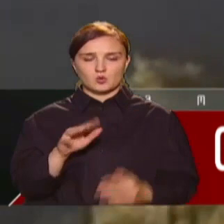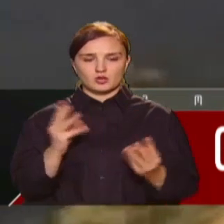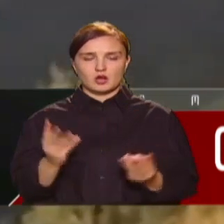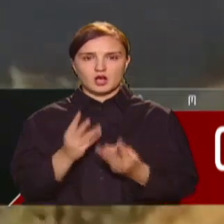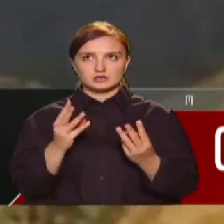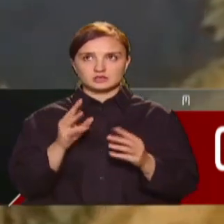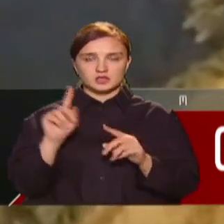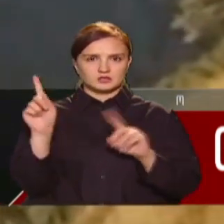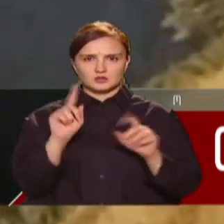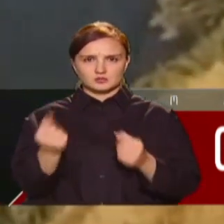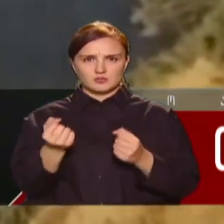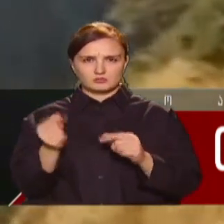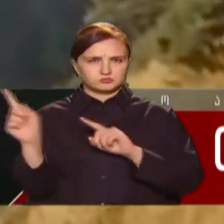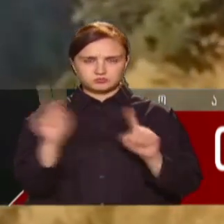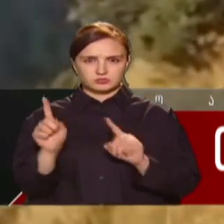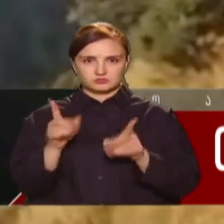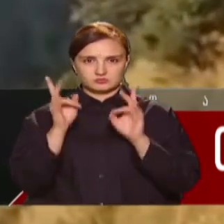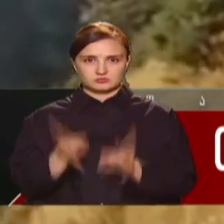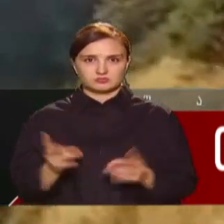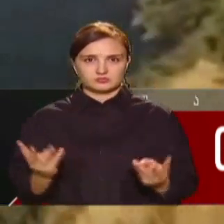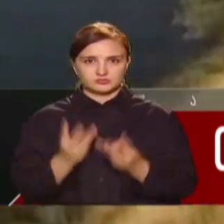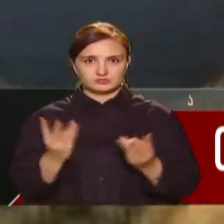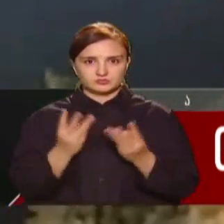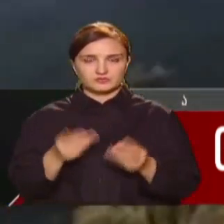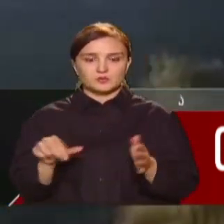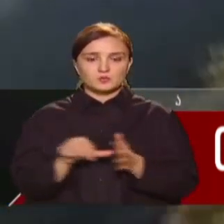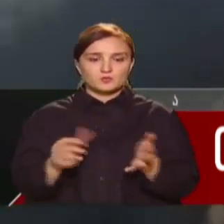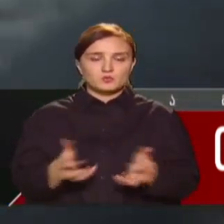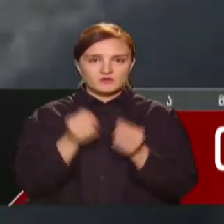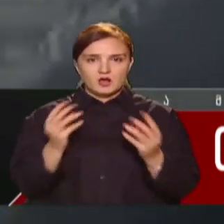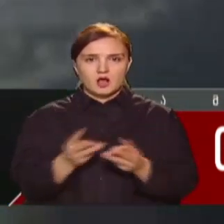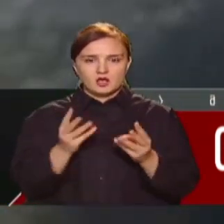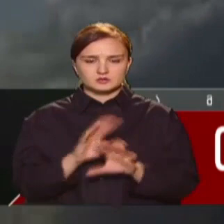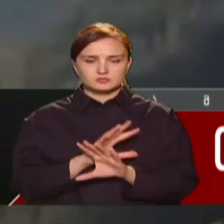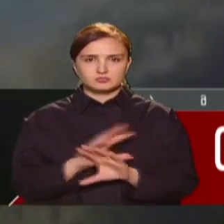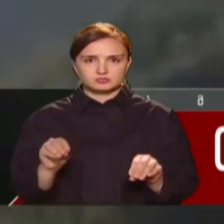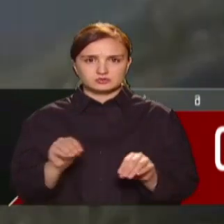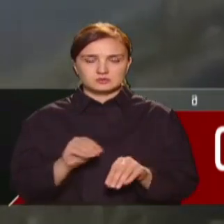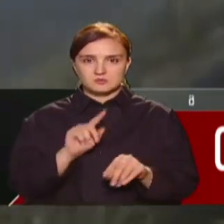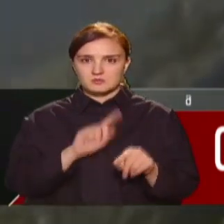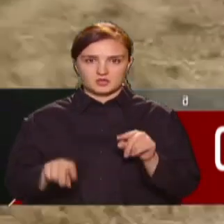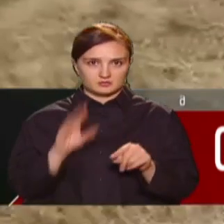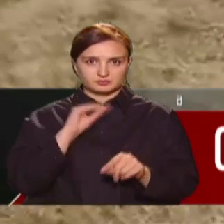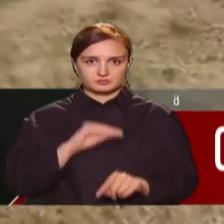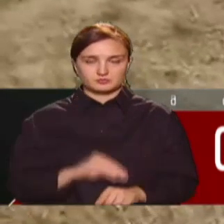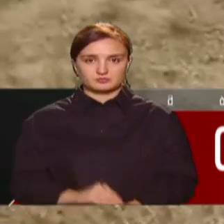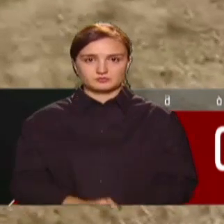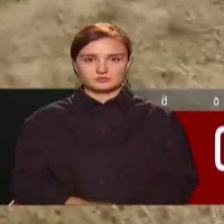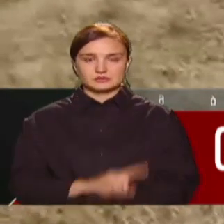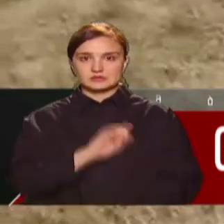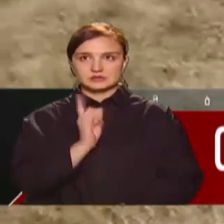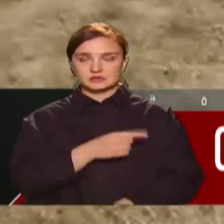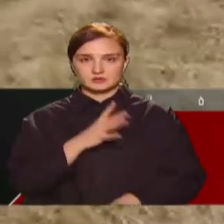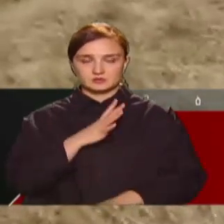mekhis chamoordnis shedegad gachta. Mekhandzre mashvelebma da reinjerebma khandzris likvidireba ramdenime saatshi shezles. Zlierchi